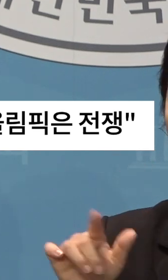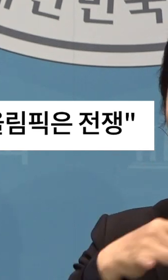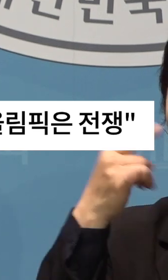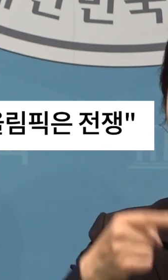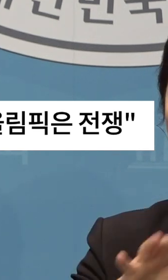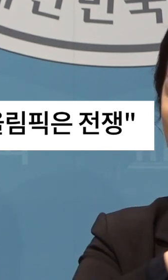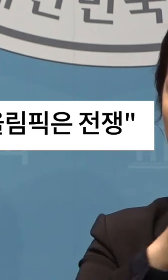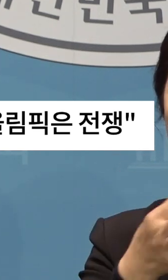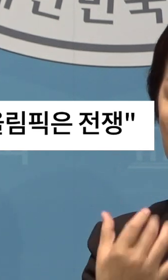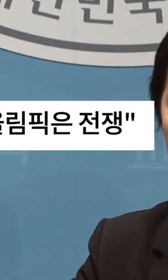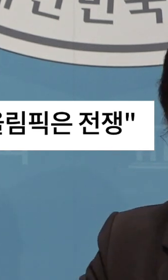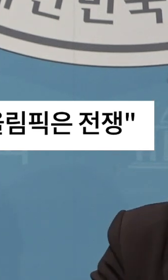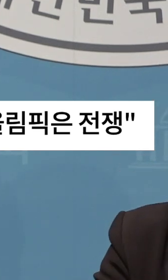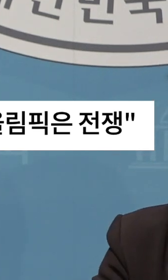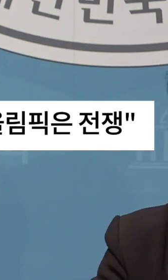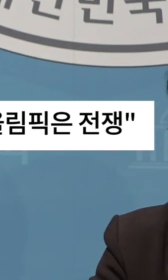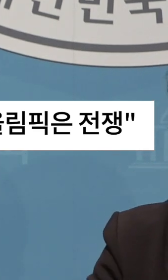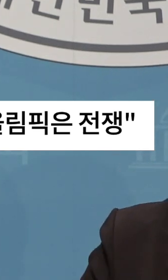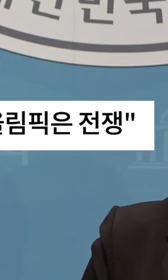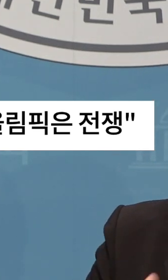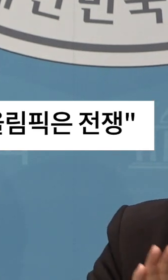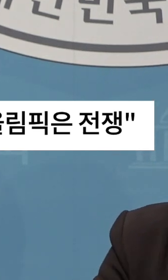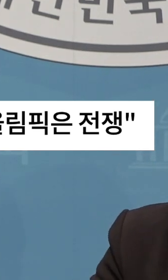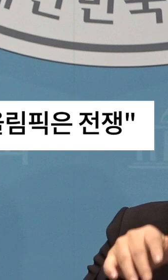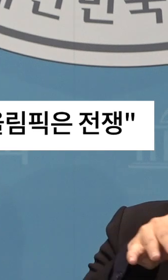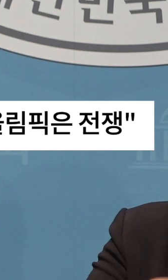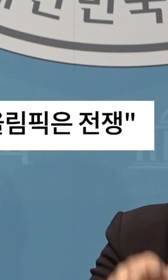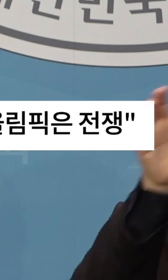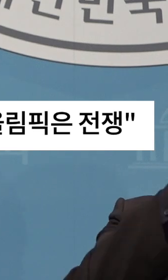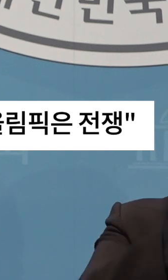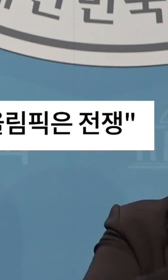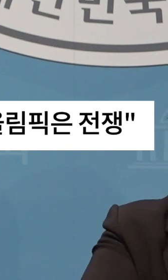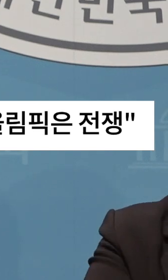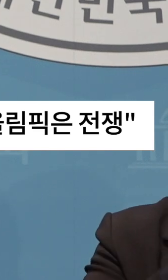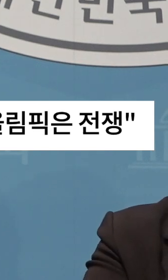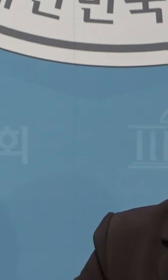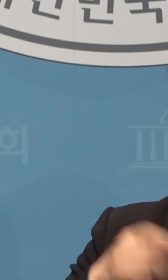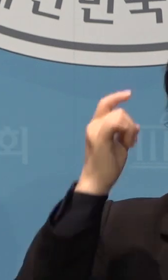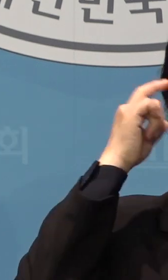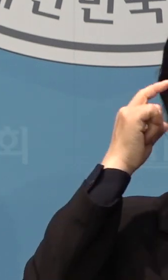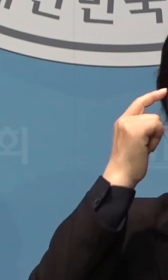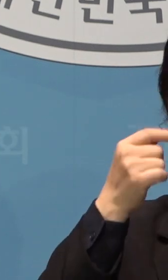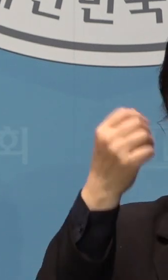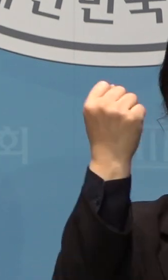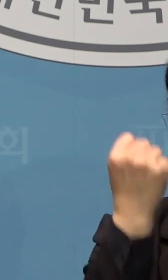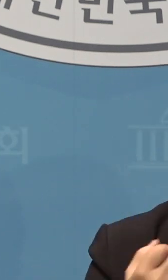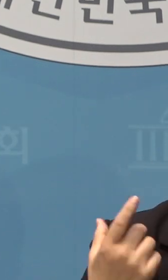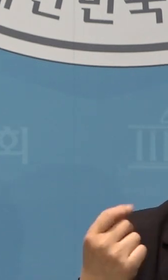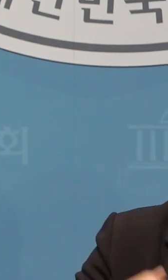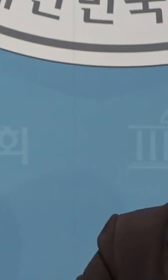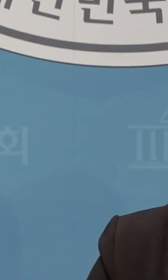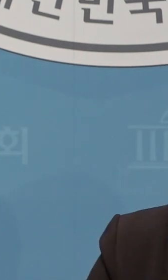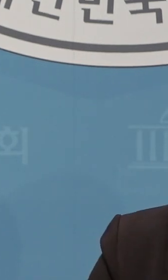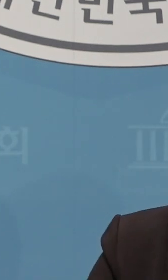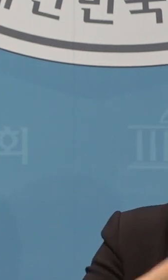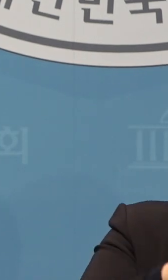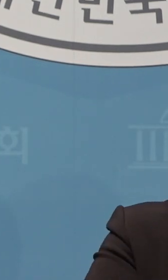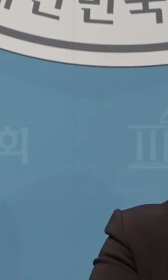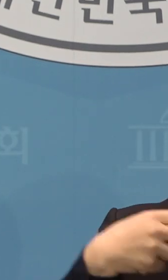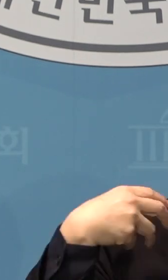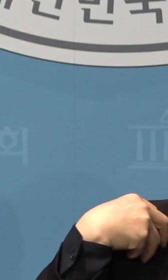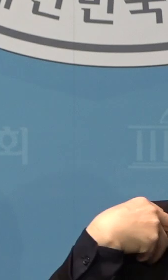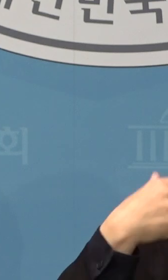추진하겠다니 시대를 한참 역행한 날띠 낡은 구닥다리 발상입니다. 윤석열 정부가 퇴행적 행태를